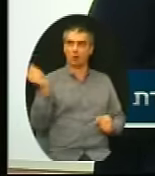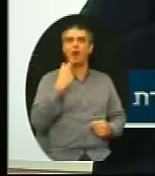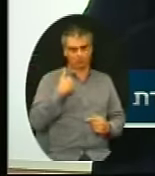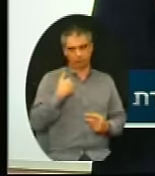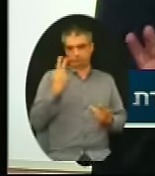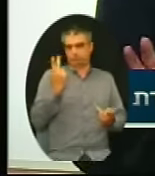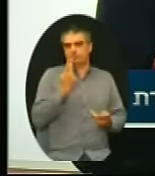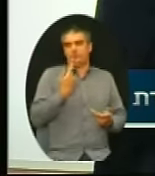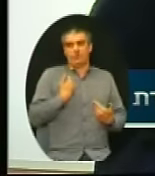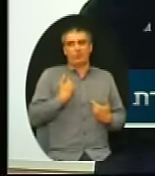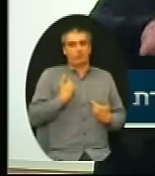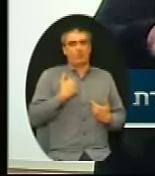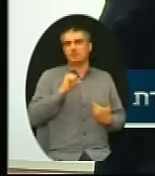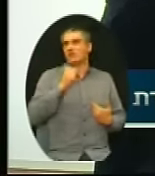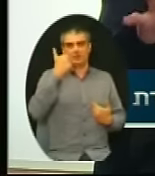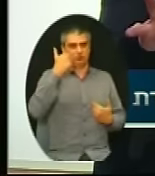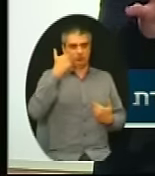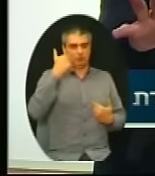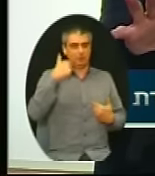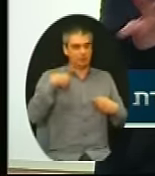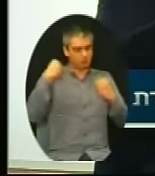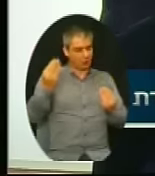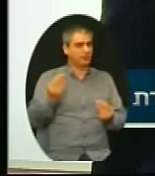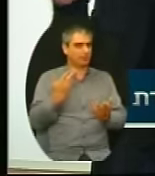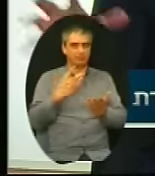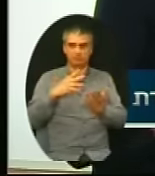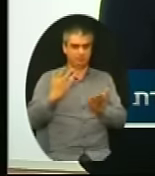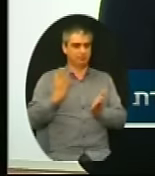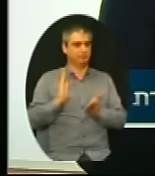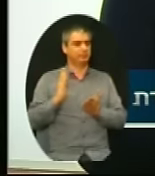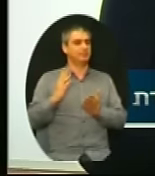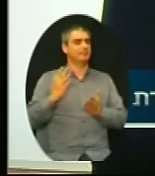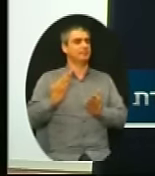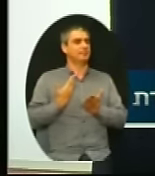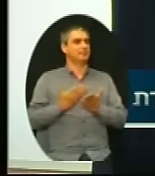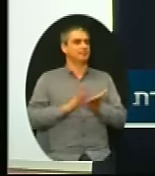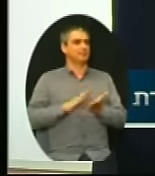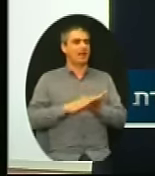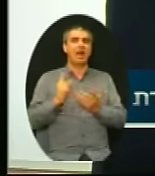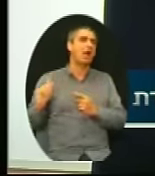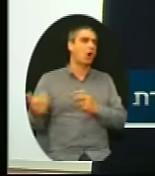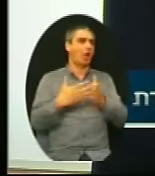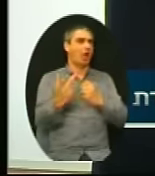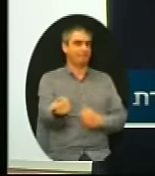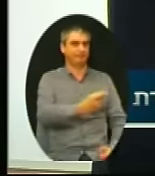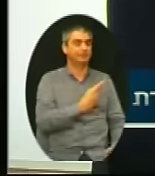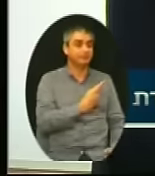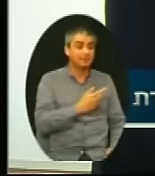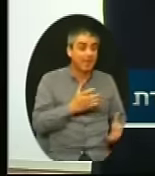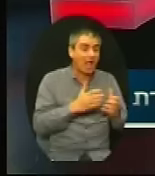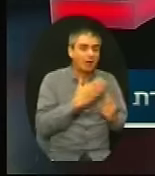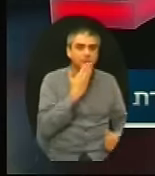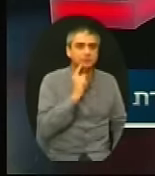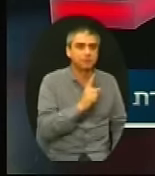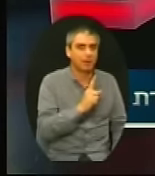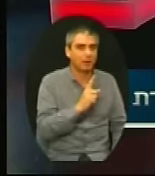אני בוודאי, קודם כל, נותן הדין וציבור לכל העם, עם ישראל